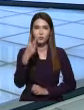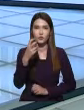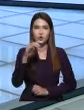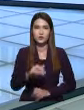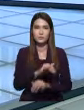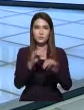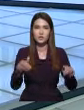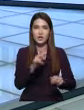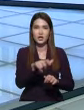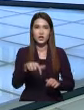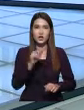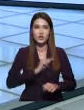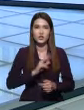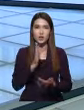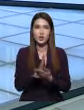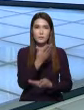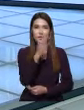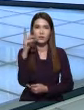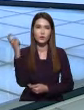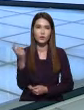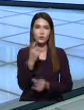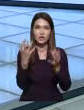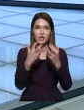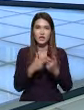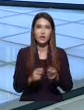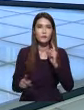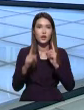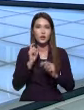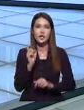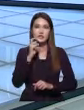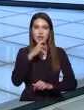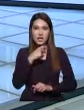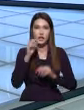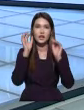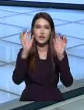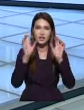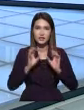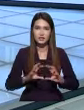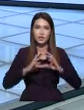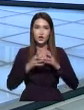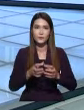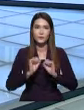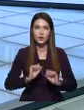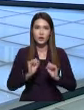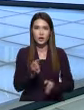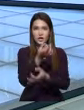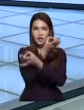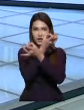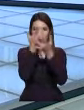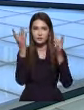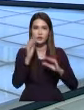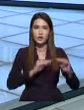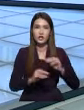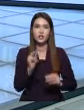астам азаматтық қызметкер бар. Олар орман шаруашылығында есеп және аудит, экономика, заң, әлеуметтік қорғау, мәдениет және мұрағат